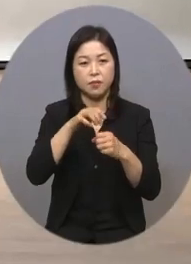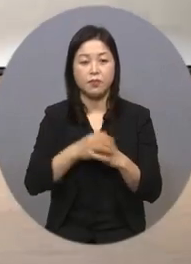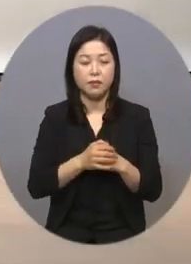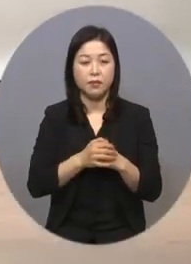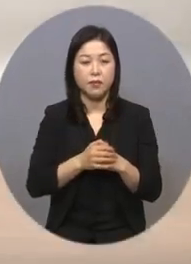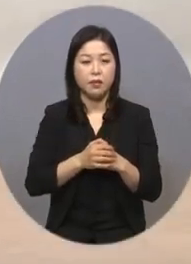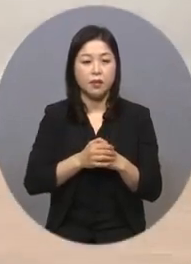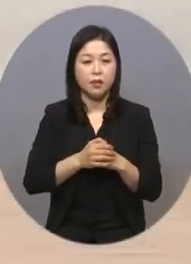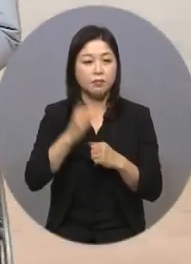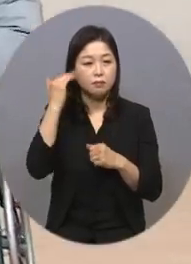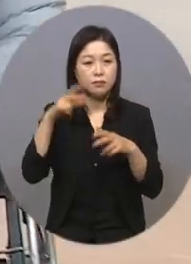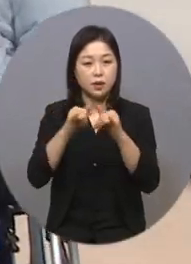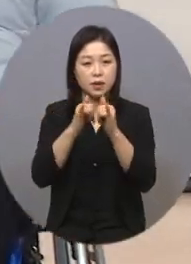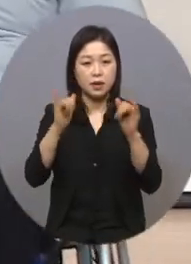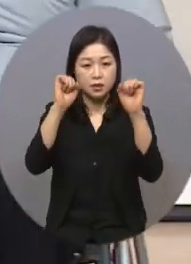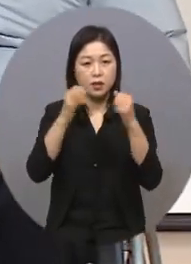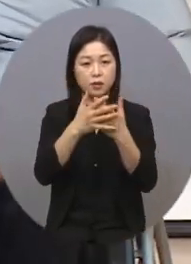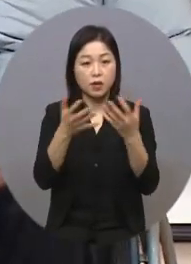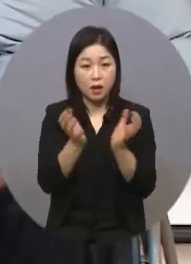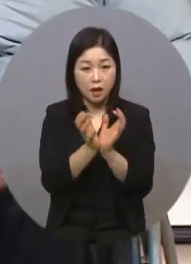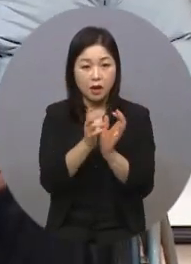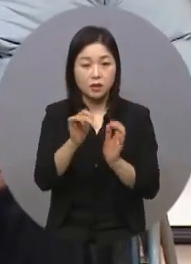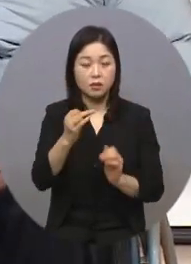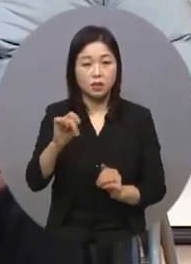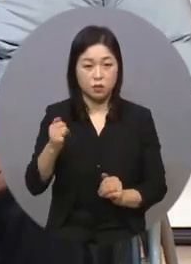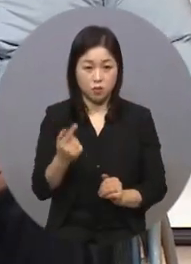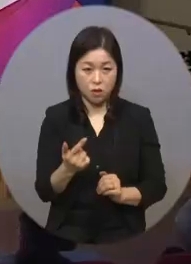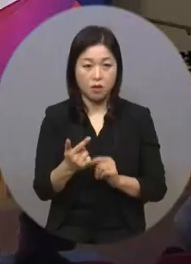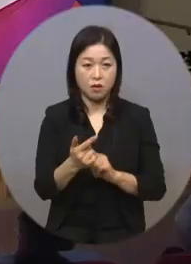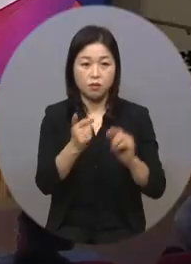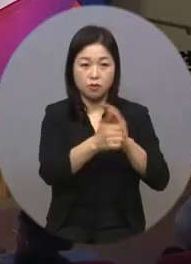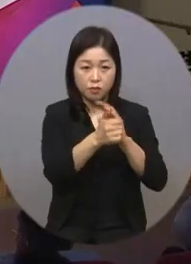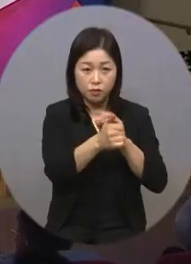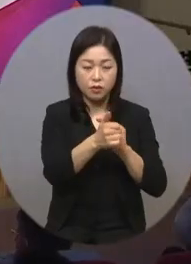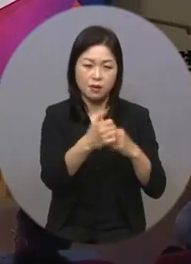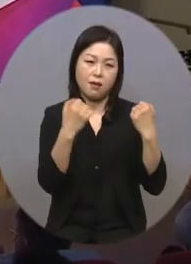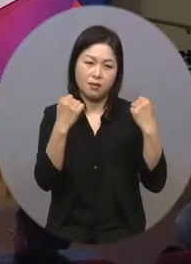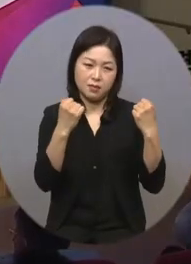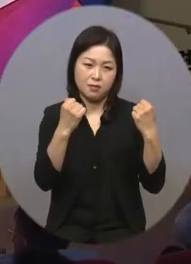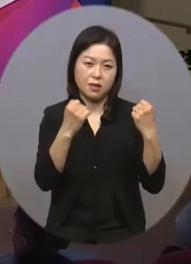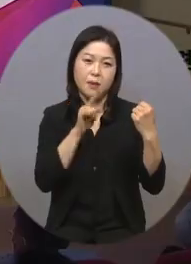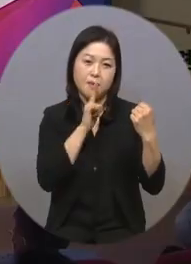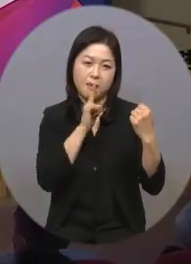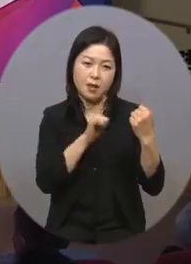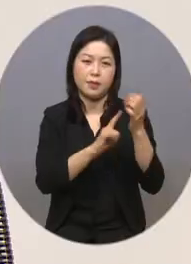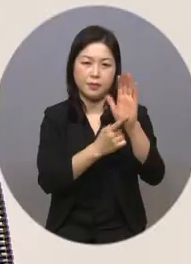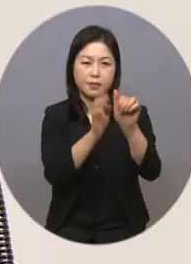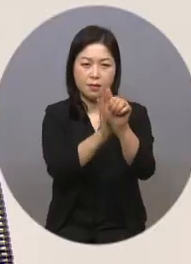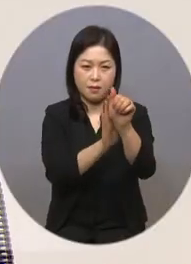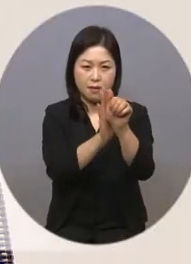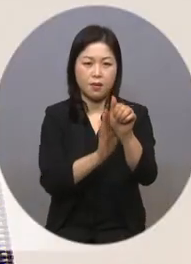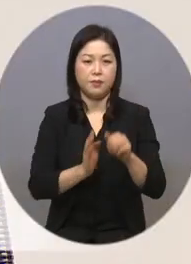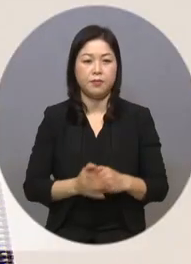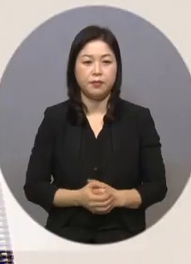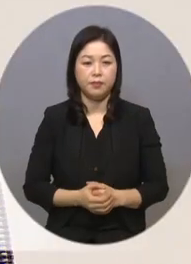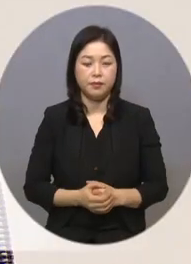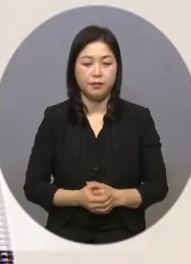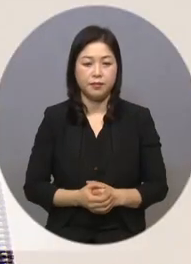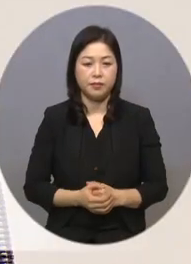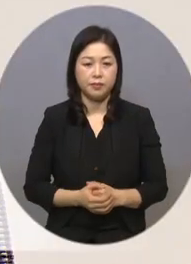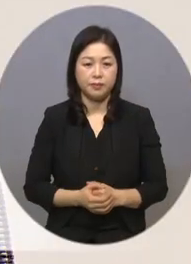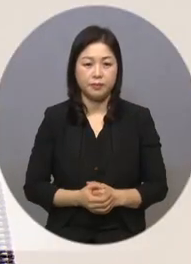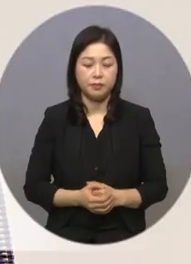이날 대한장애인체육회 정진환 회장은 선수들을 향한 응원의 메시지를 전했습니다. 여러분들이